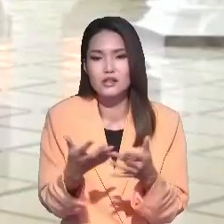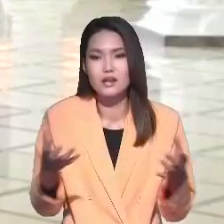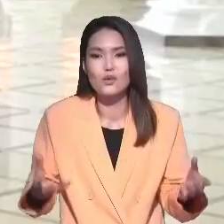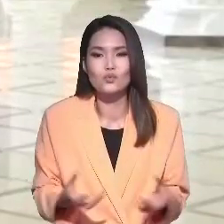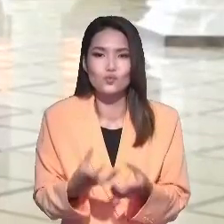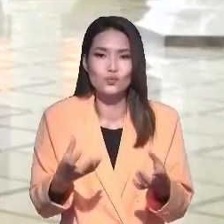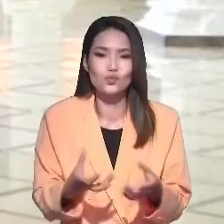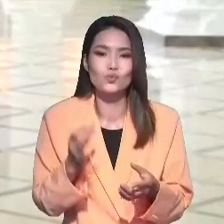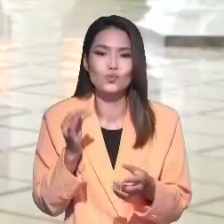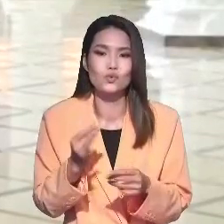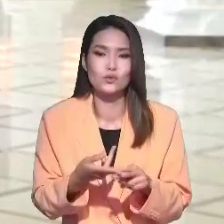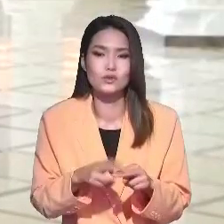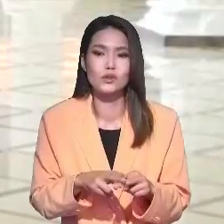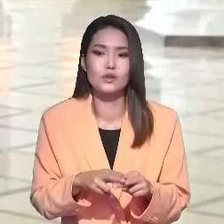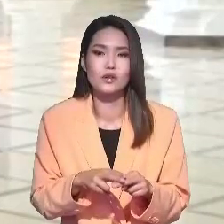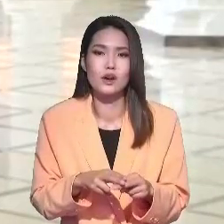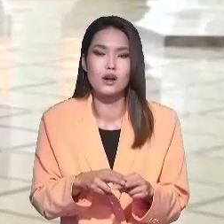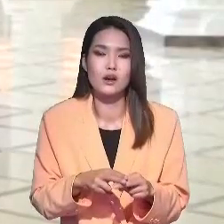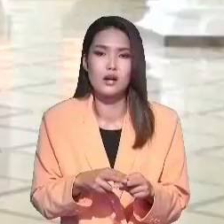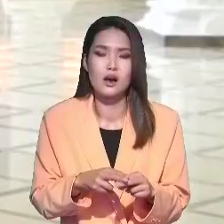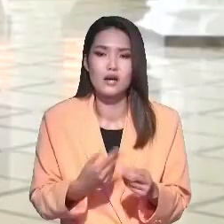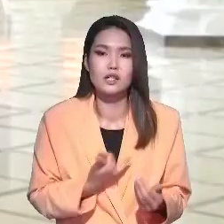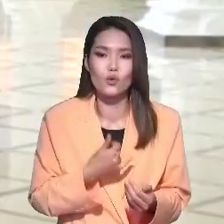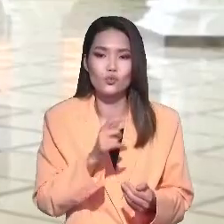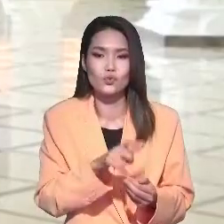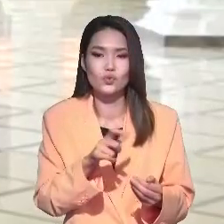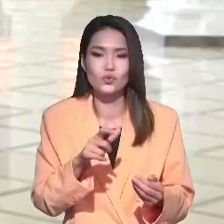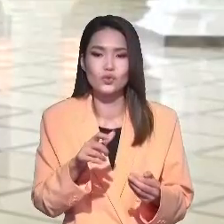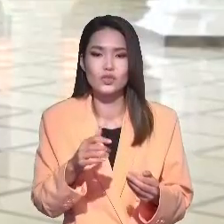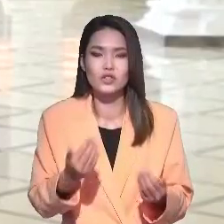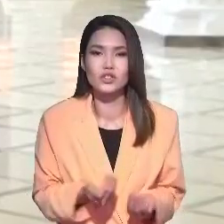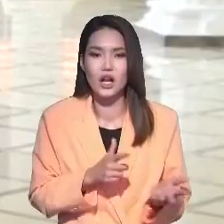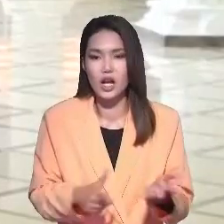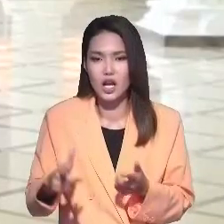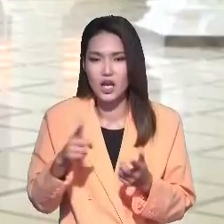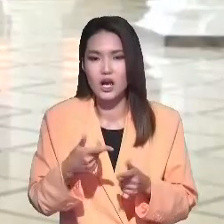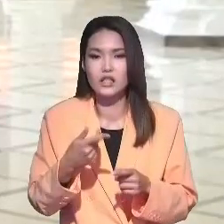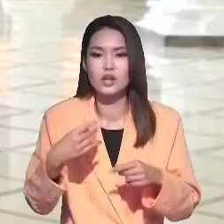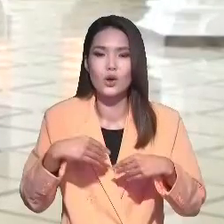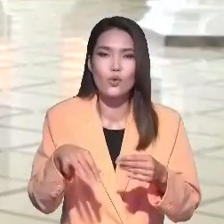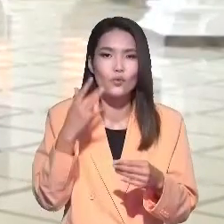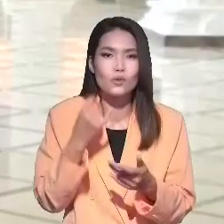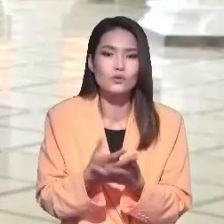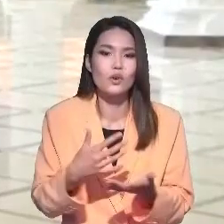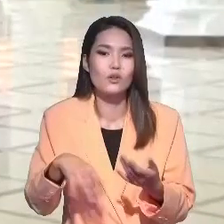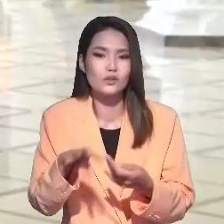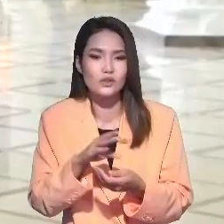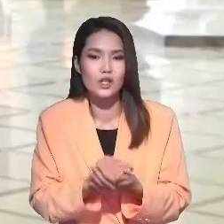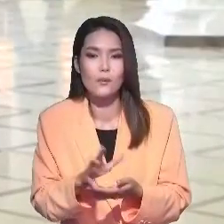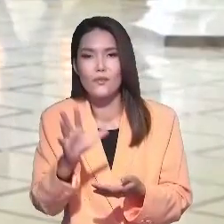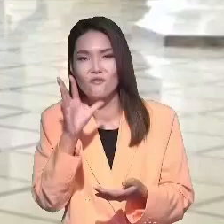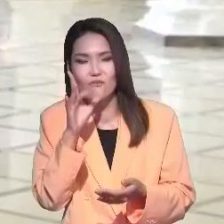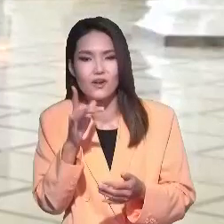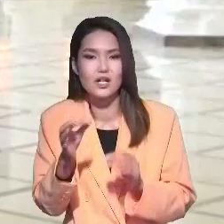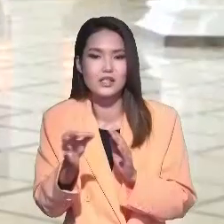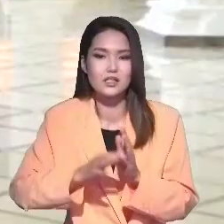его нормально не финансируют, проект затягивается, идет удорожание проекта. И вовремя